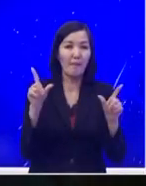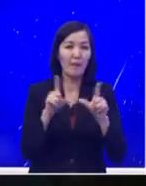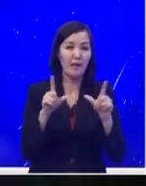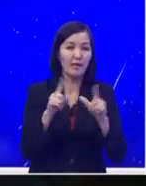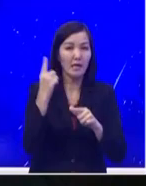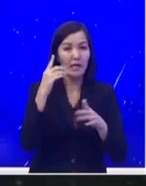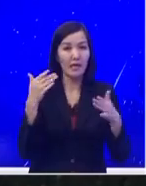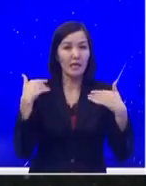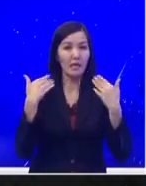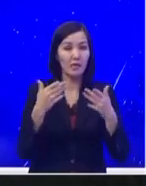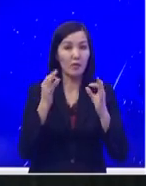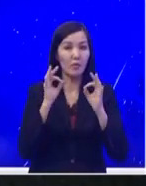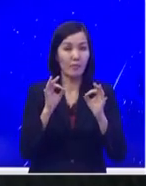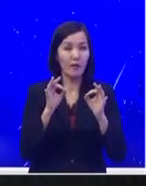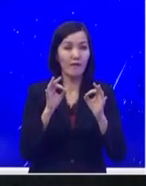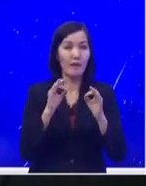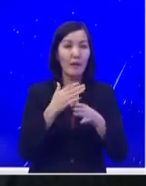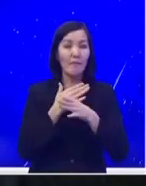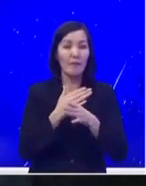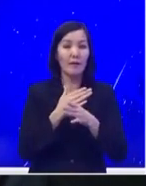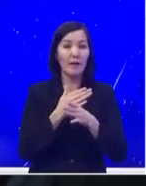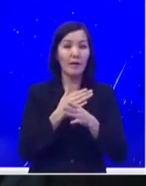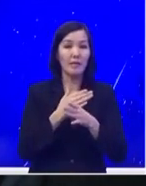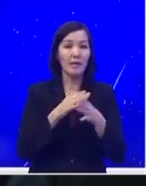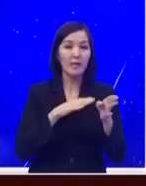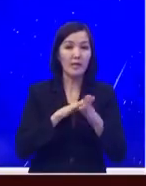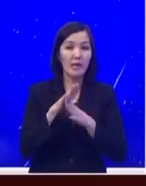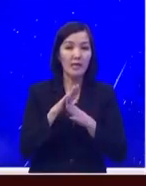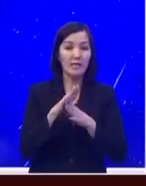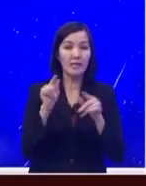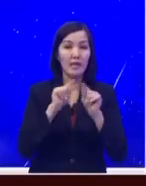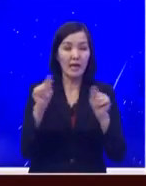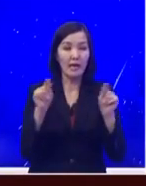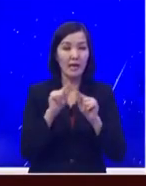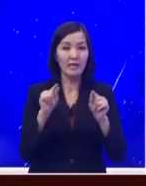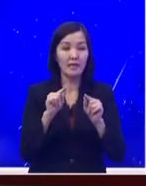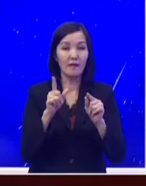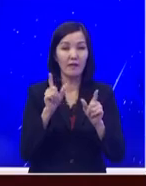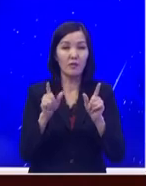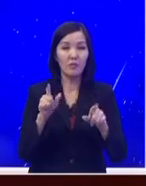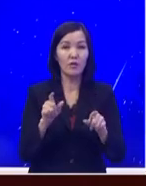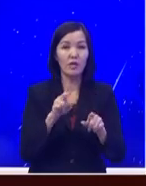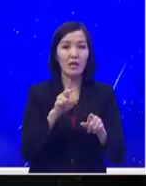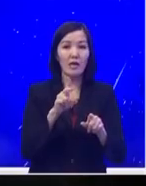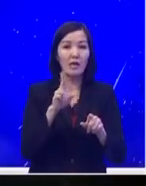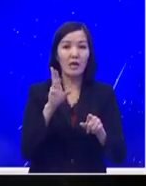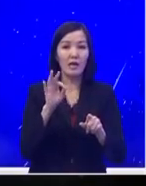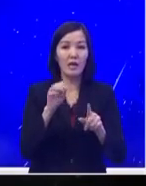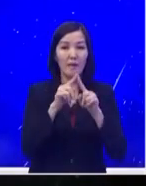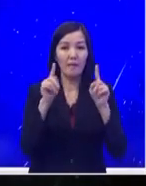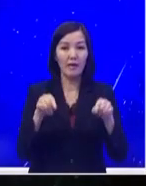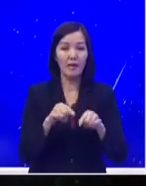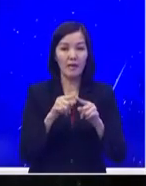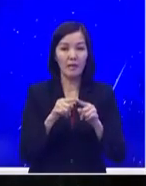инициатива проекта благая, поэтому нужно помогать реализации идей и агитировать людей переходить на эко-пакеты. Сейчас уже люди